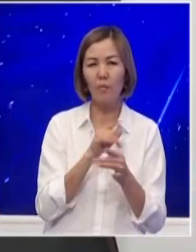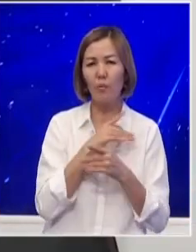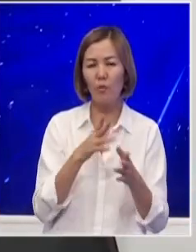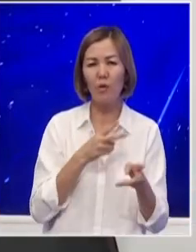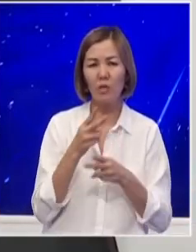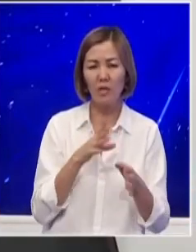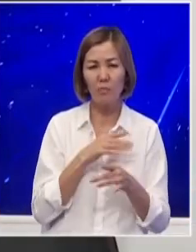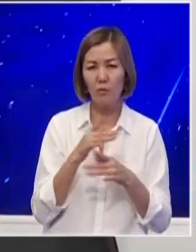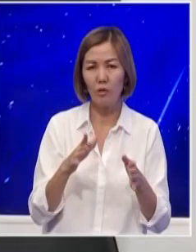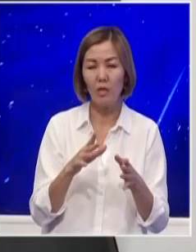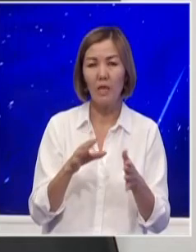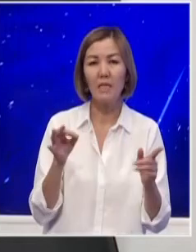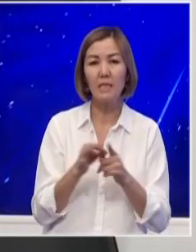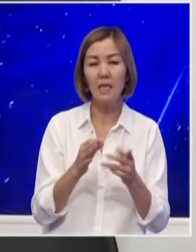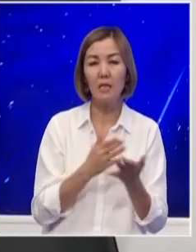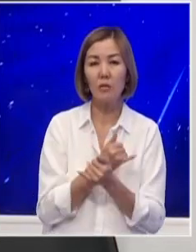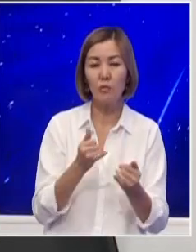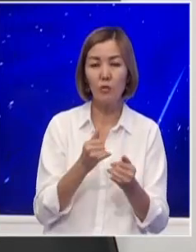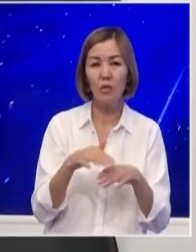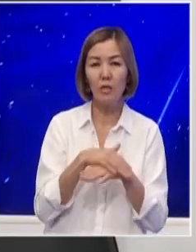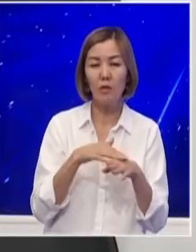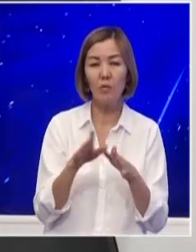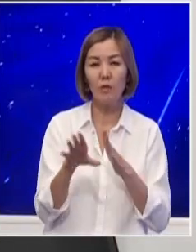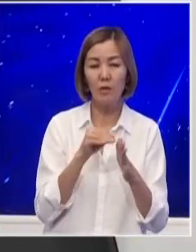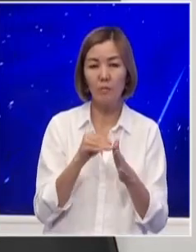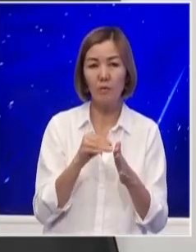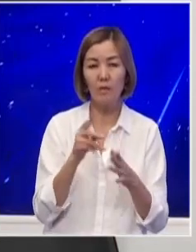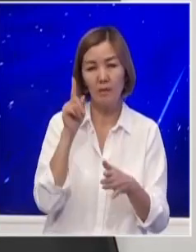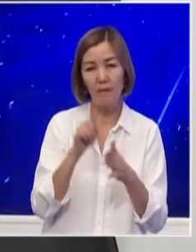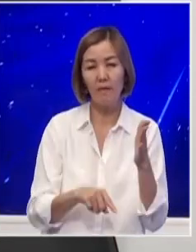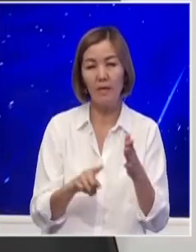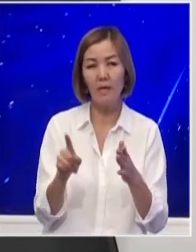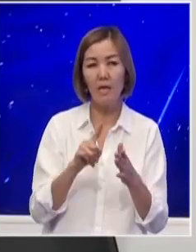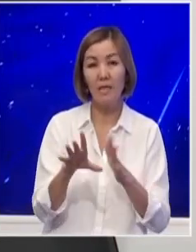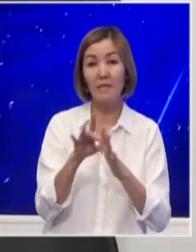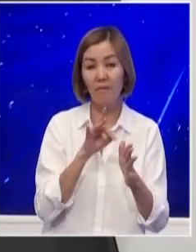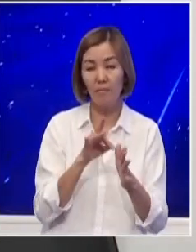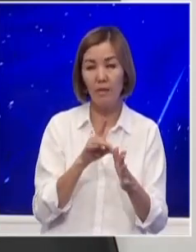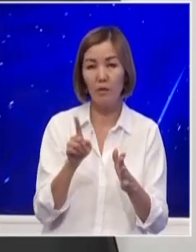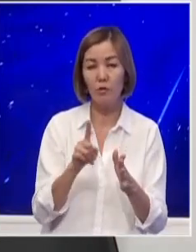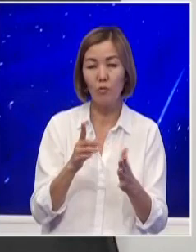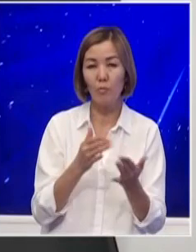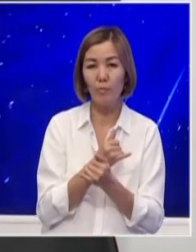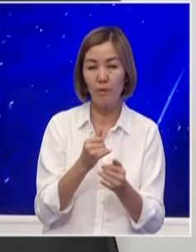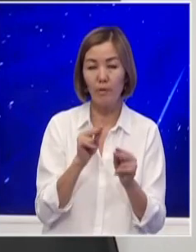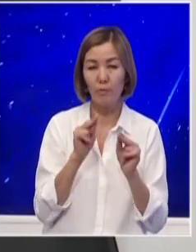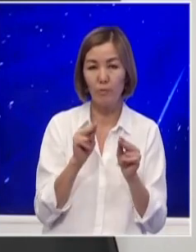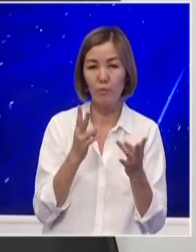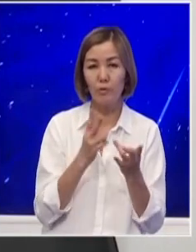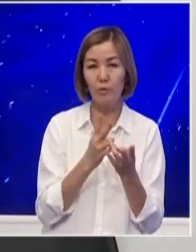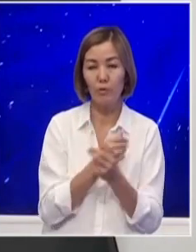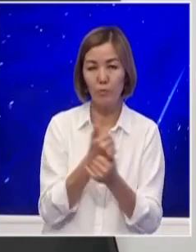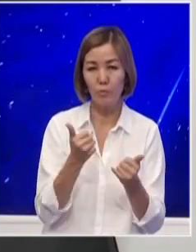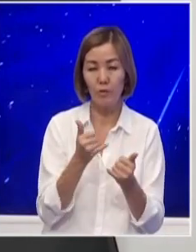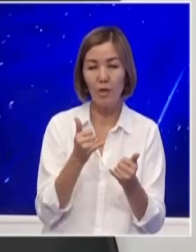но цель при этом у нас одна – служить народу. Ведь наши избиратели нам доверились, они нас выбрали, а значит, мы должны оправдать это доверие